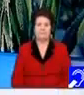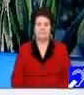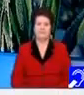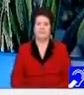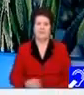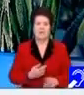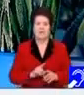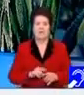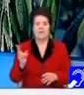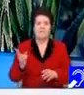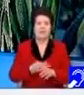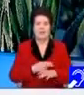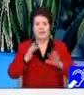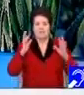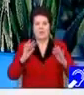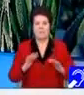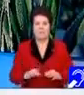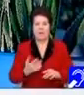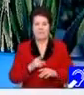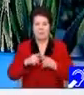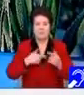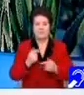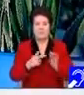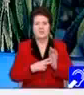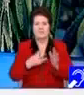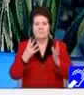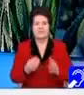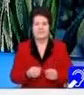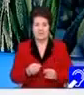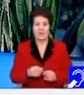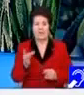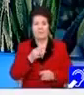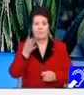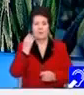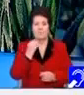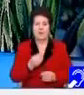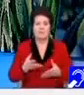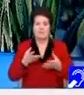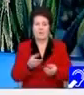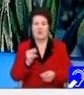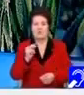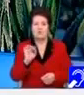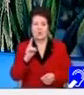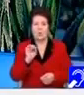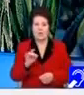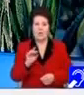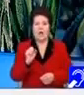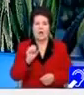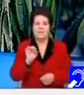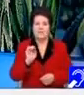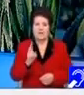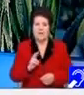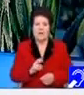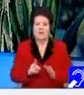Vreme geroasă, dar fără zăpadă. În următoarele 7 zile, Republica Moldova va fi sub influența unui ciclon arctic care va duce cu el